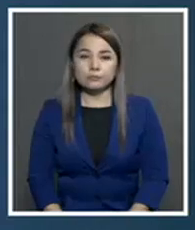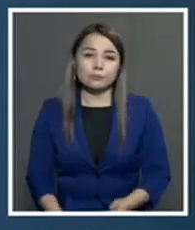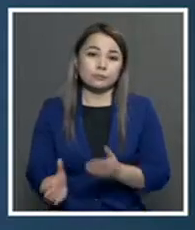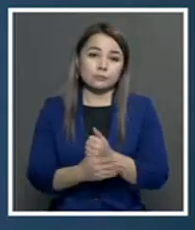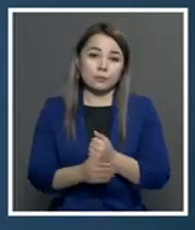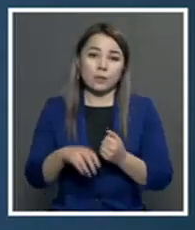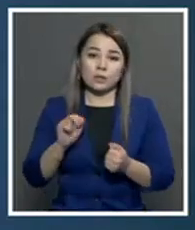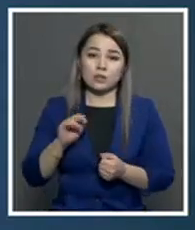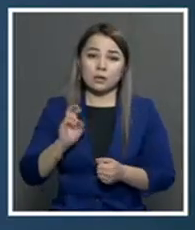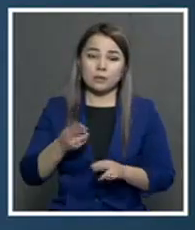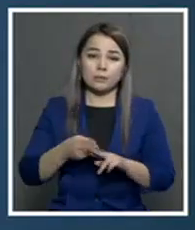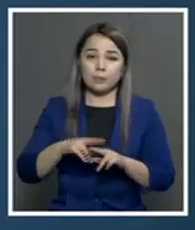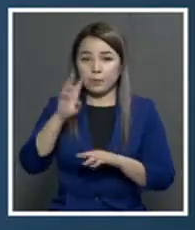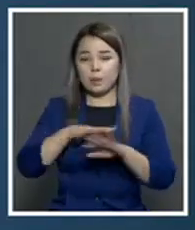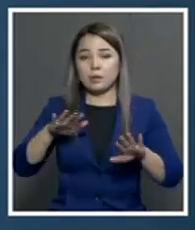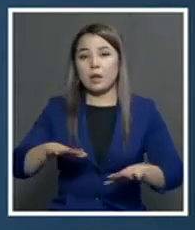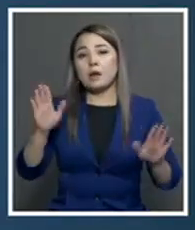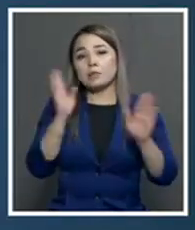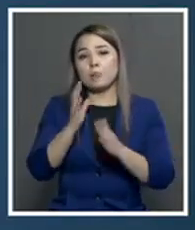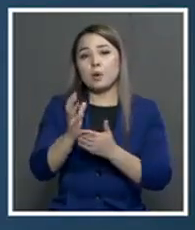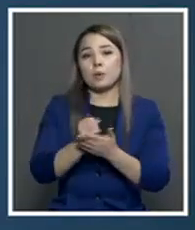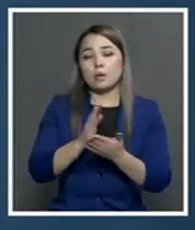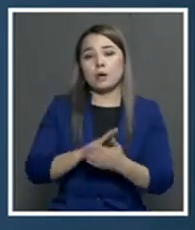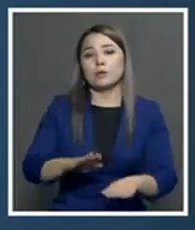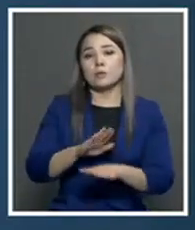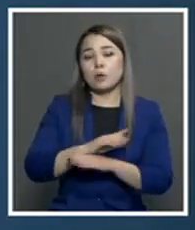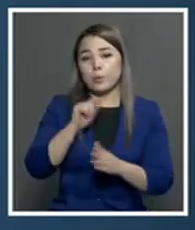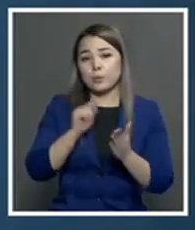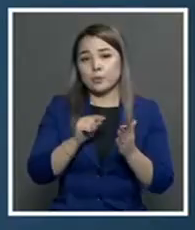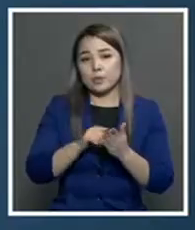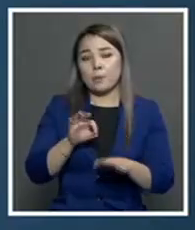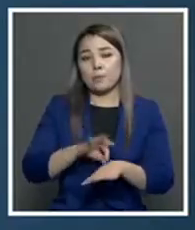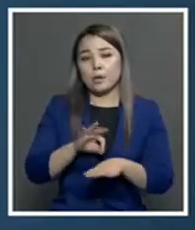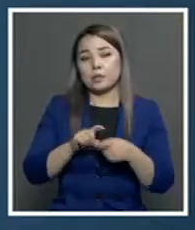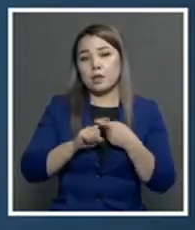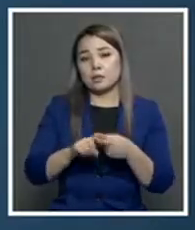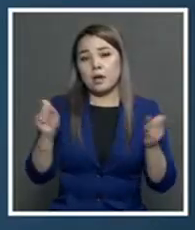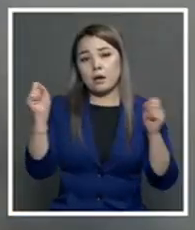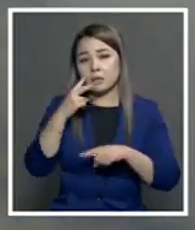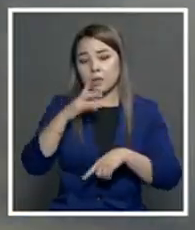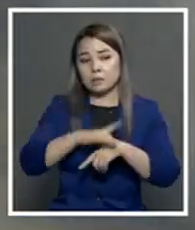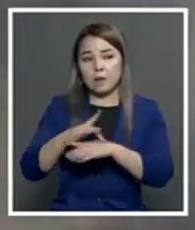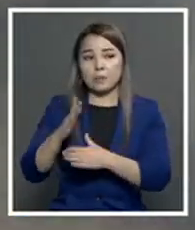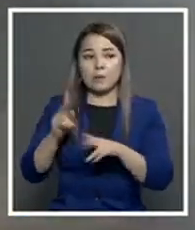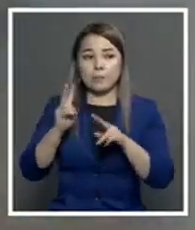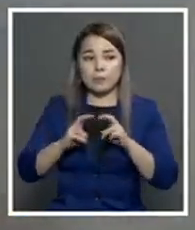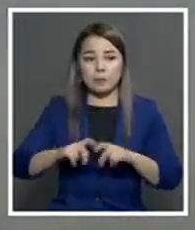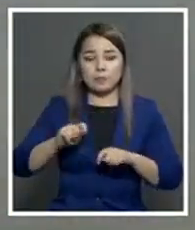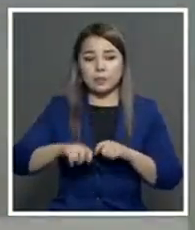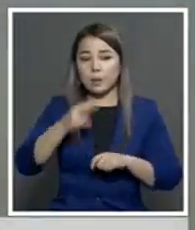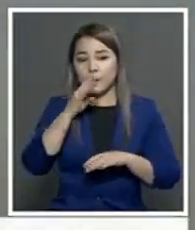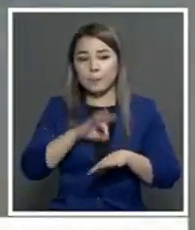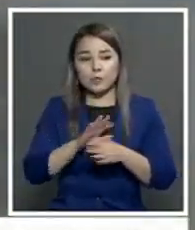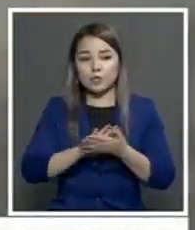Атыраудағы Ақжайық мемлекеттік табиғи қорығындағы қырылған құстардың пастереллезге шалдыққаны анықталды. Сондай-ақ алынған сынамалардан құс